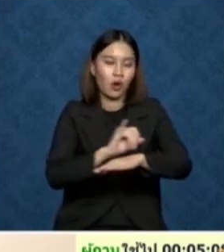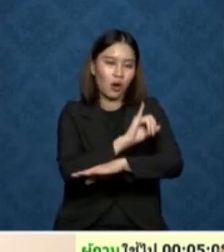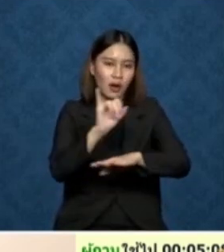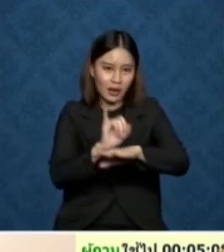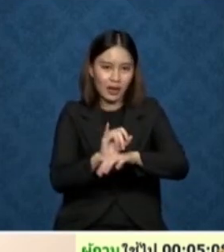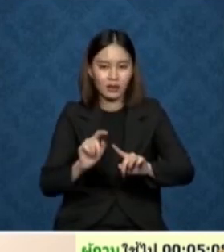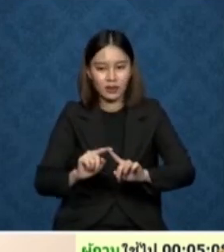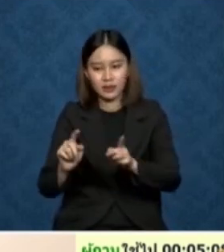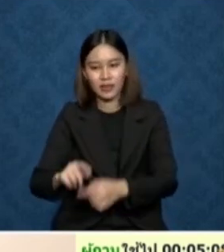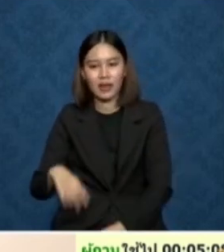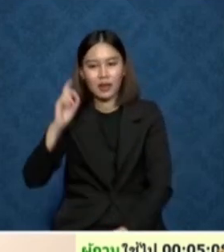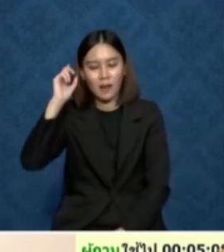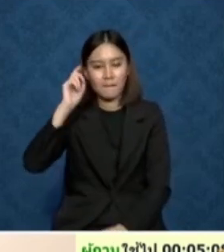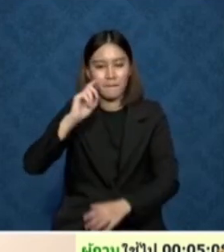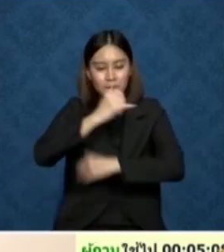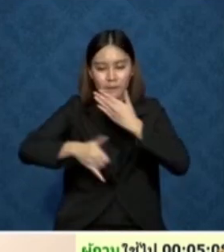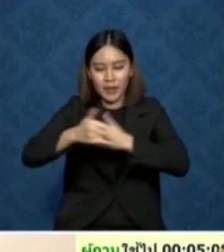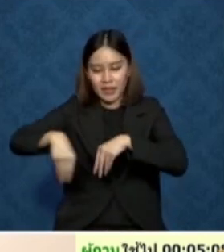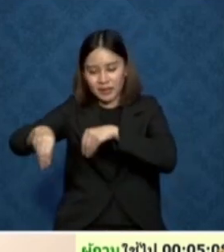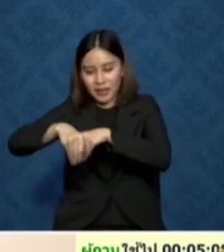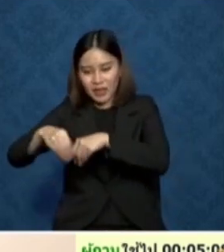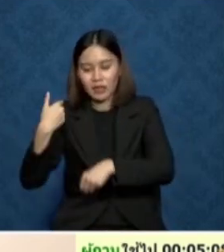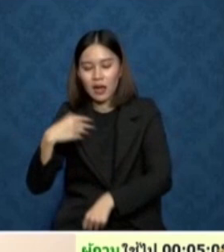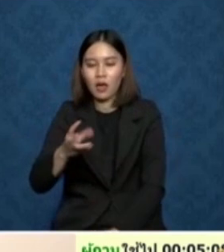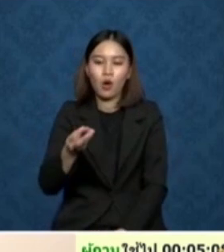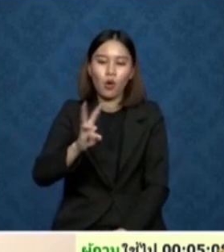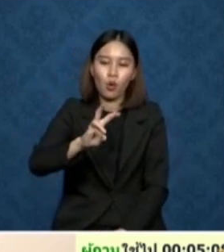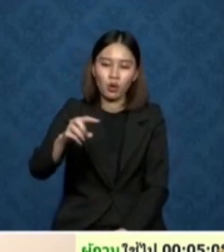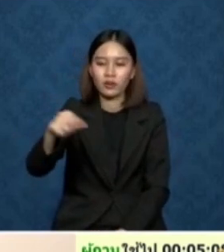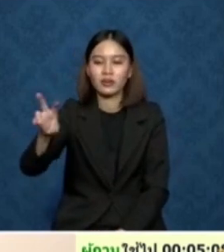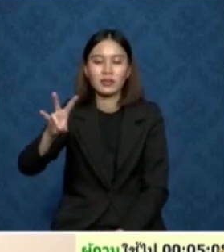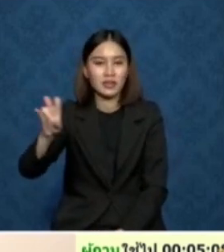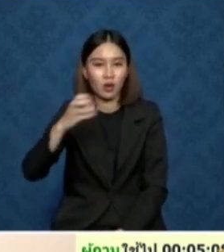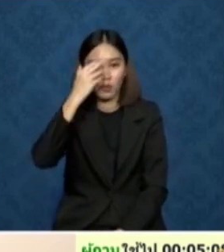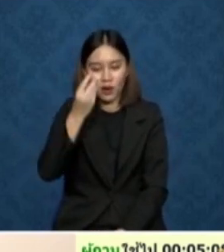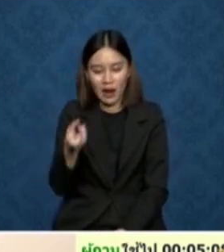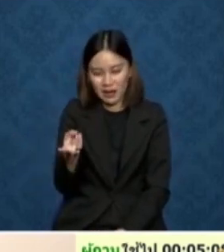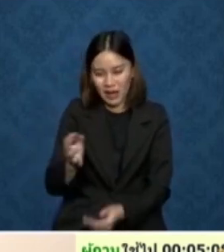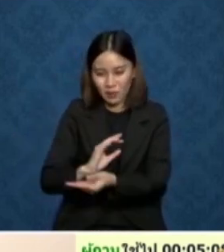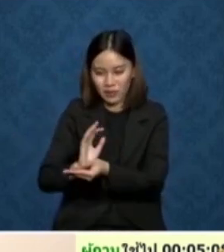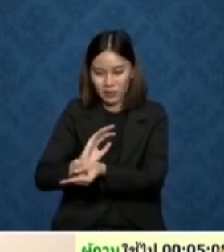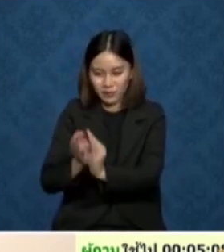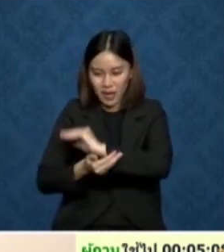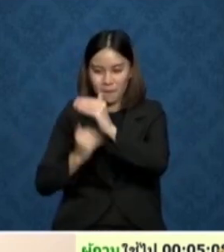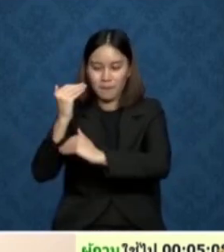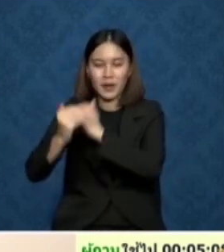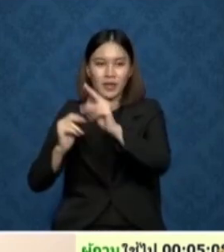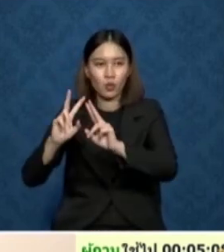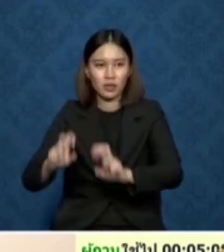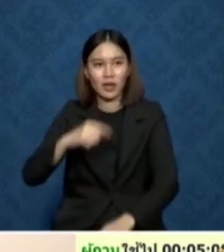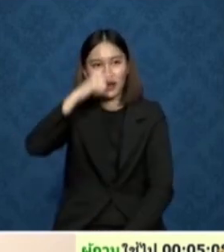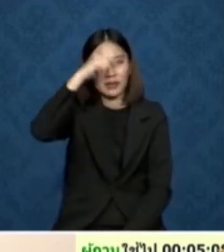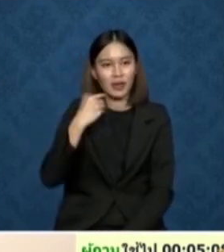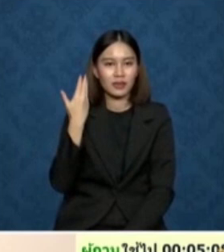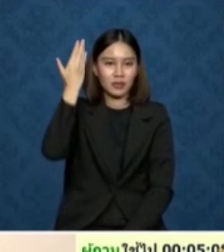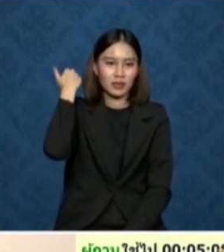่ นะครั กระหนัที่เพื่อนเธอไปไ่แล้วได้เท่ารย์ professionalsเพรวะเร็ทพธขาวที่มีการปรปุเปลี่แรงของไย